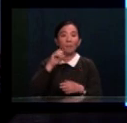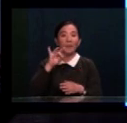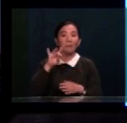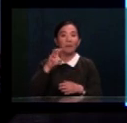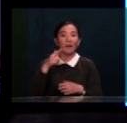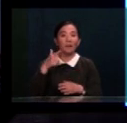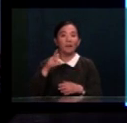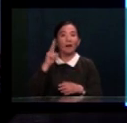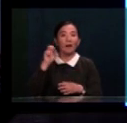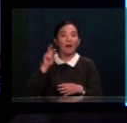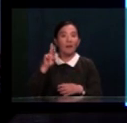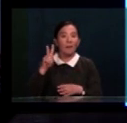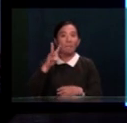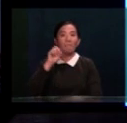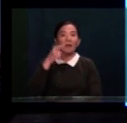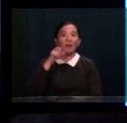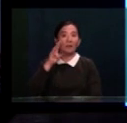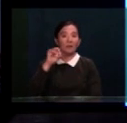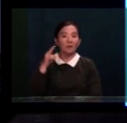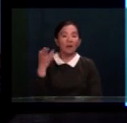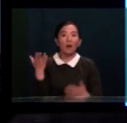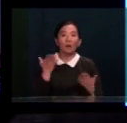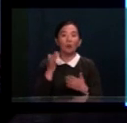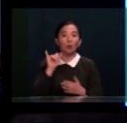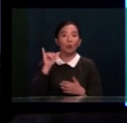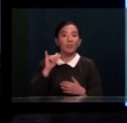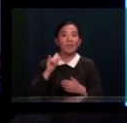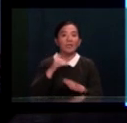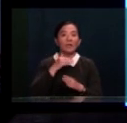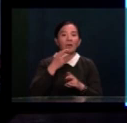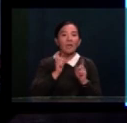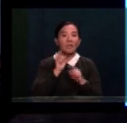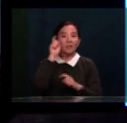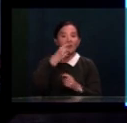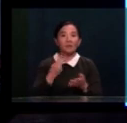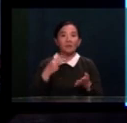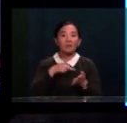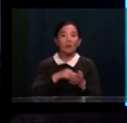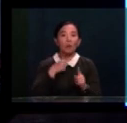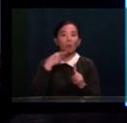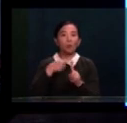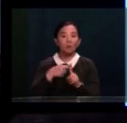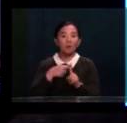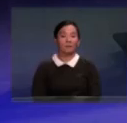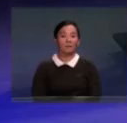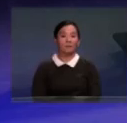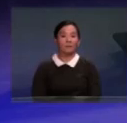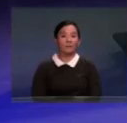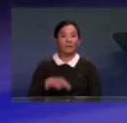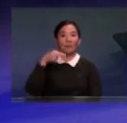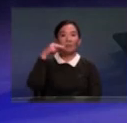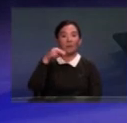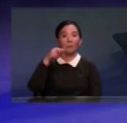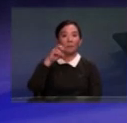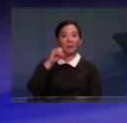калия марганец, у которого степень окисления стала плюс 7.